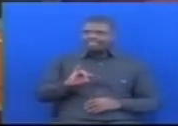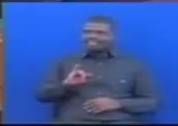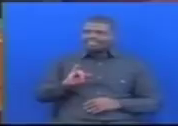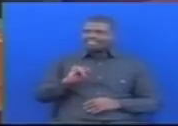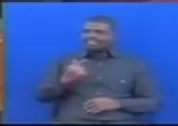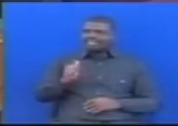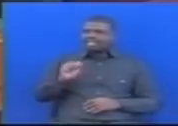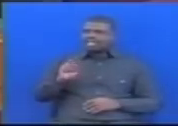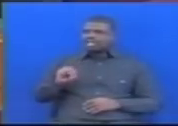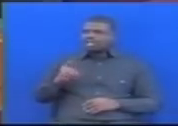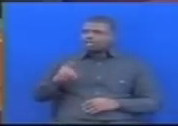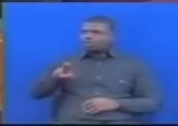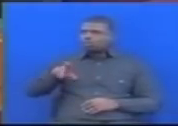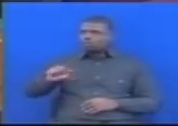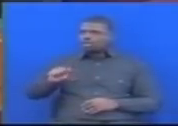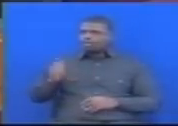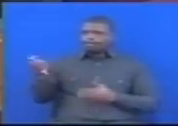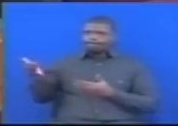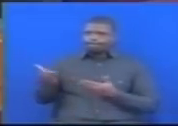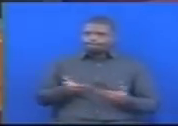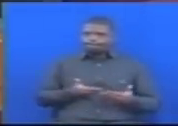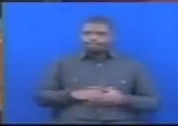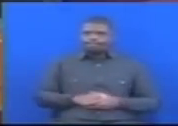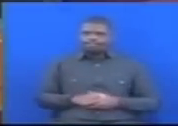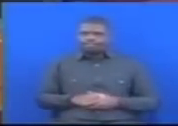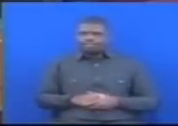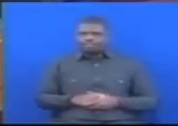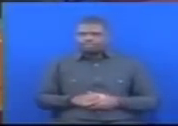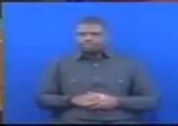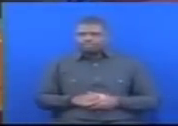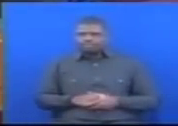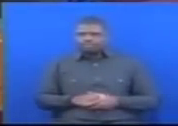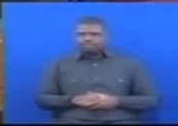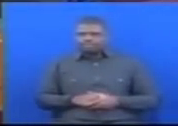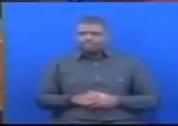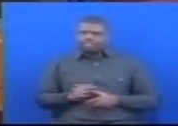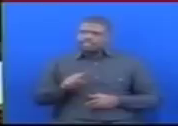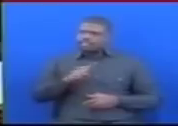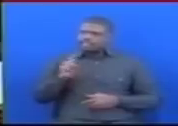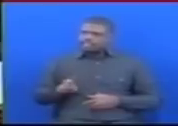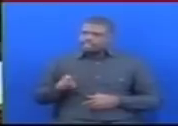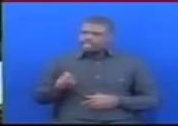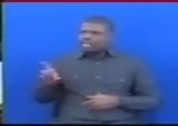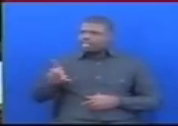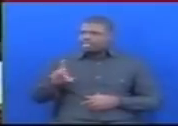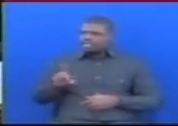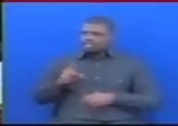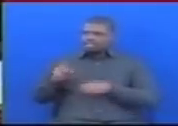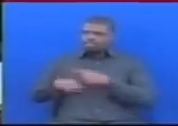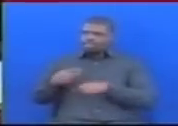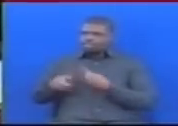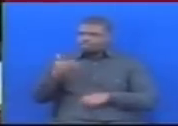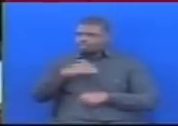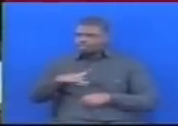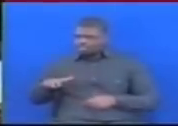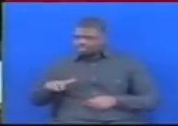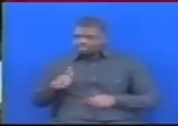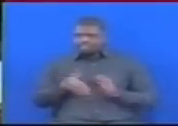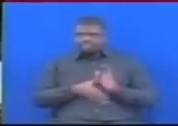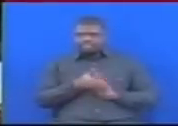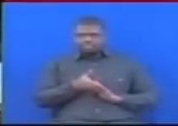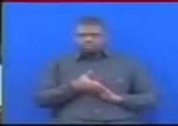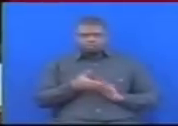wa Mkinga. Mheshimiwa Kitandula, tafadhali. Je, ni lini mradi wa maji kutoka chanzo cha mto Zigi